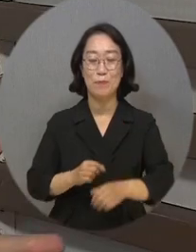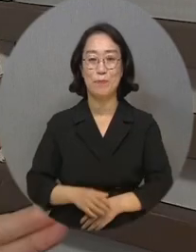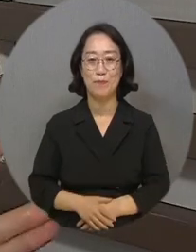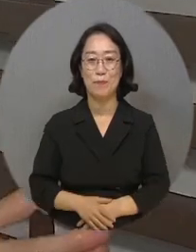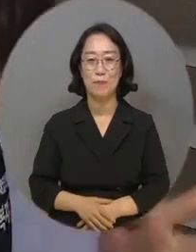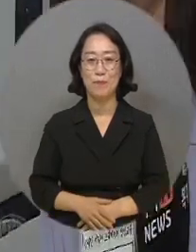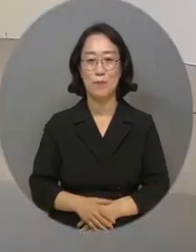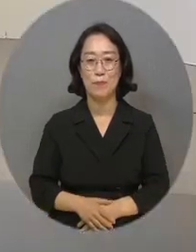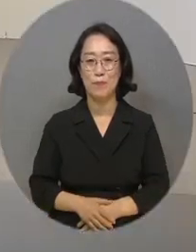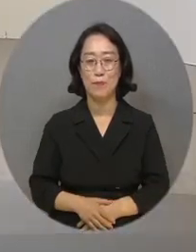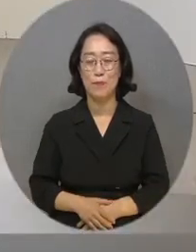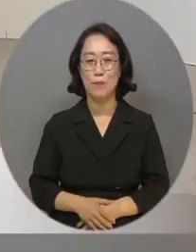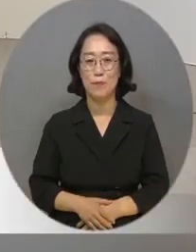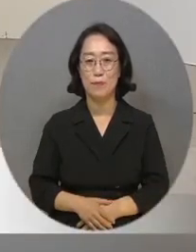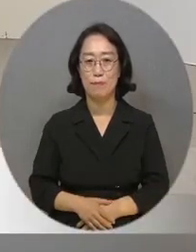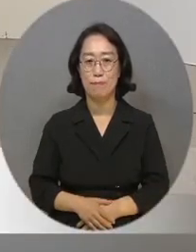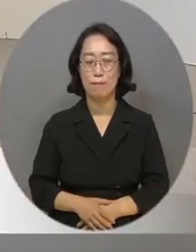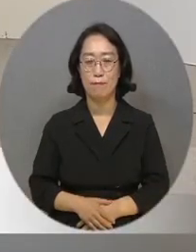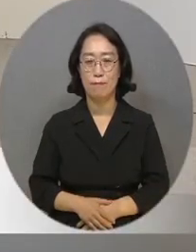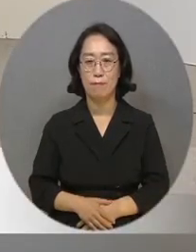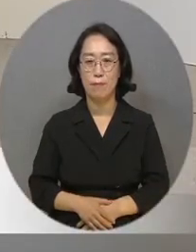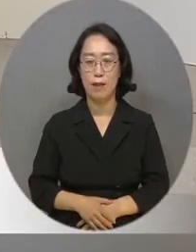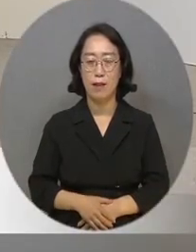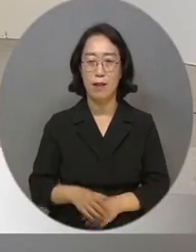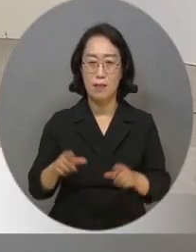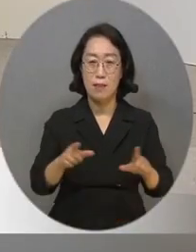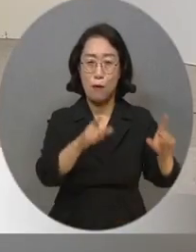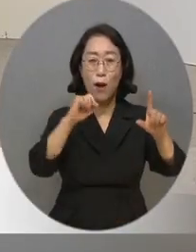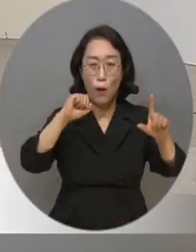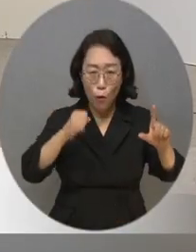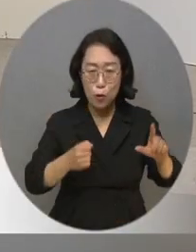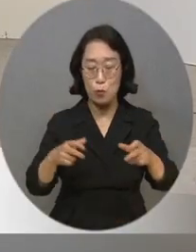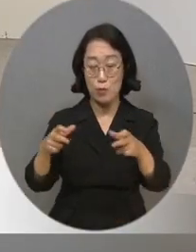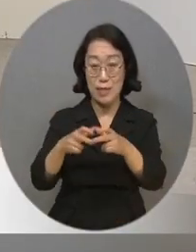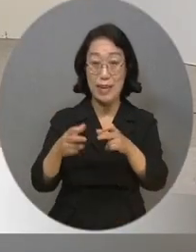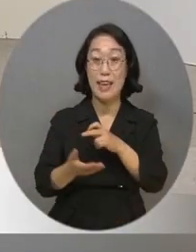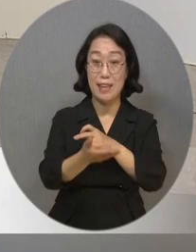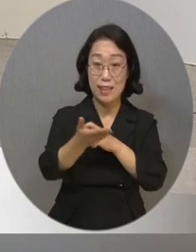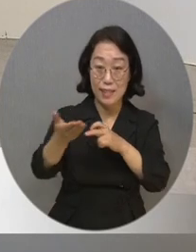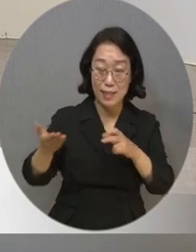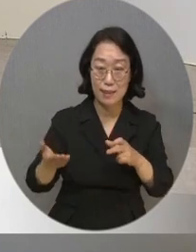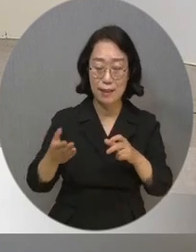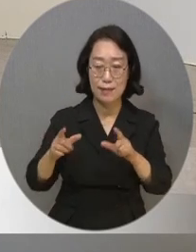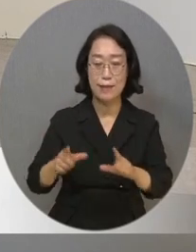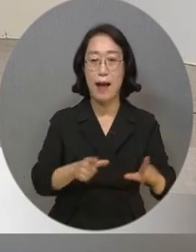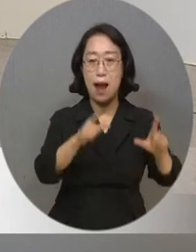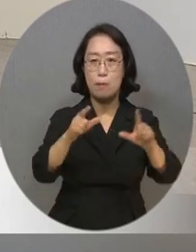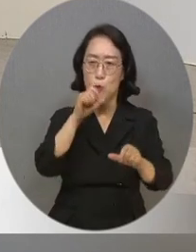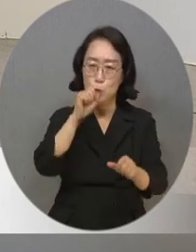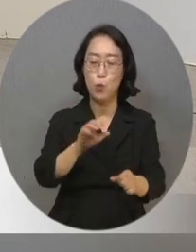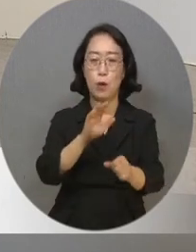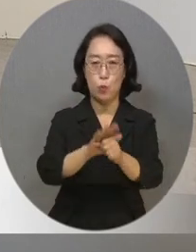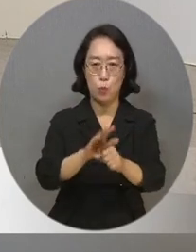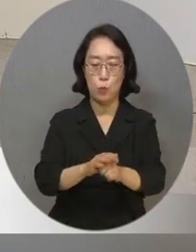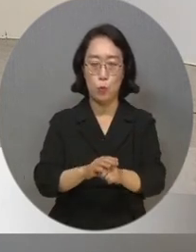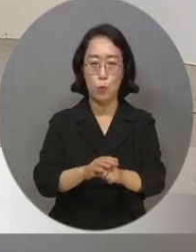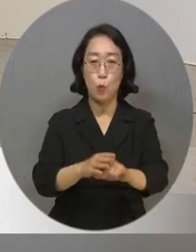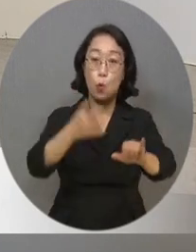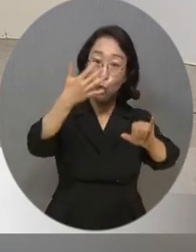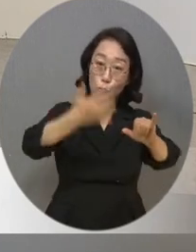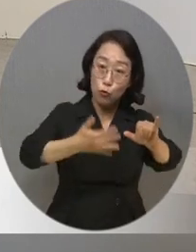물어보고 싶고 취약계층이나 장애인 당사자들의 삶의 질을 향상시키기 위해서 어떤 유튜브 영상